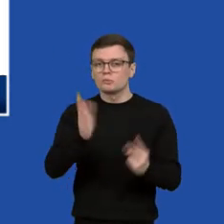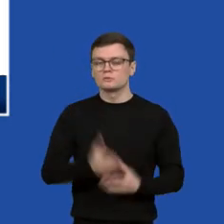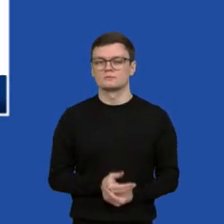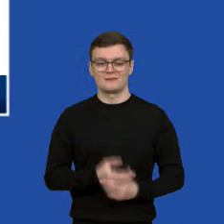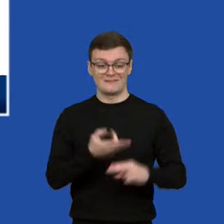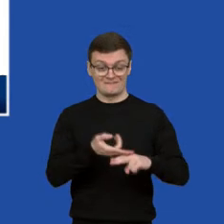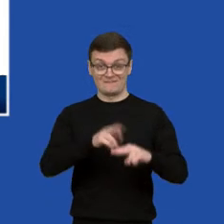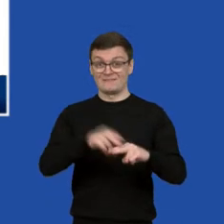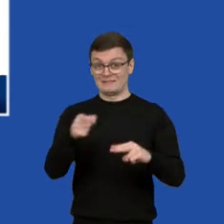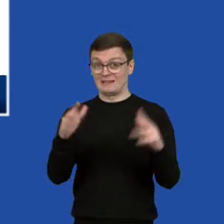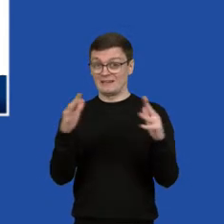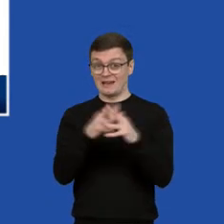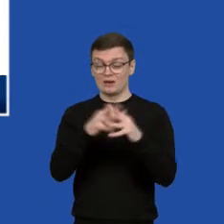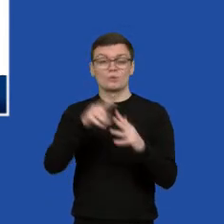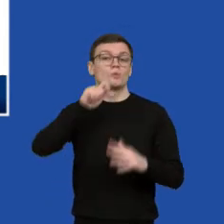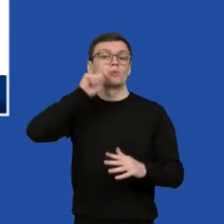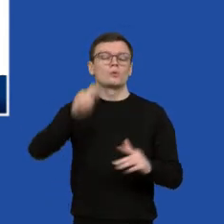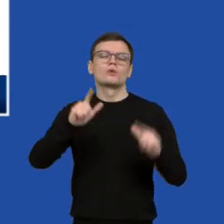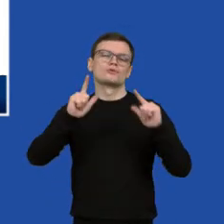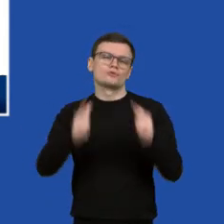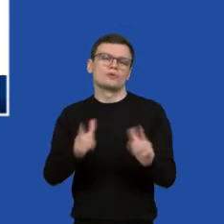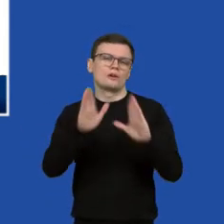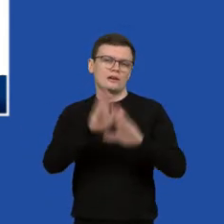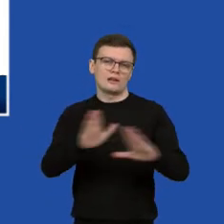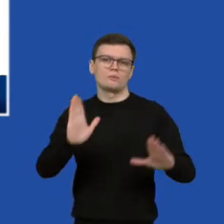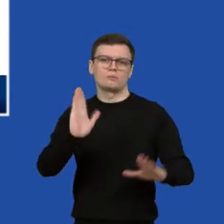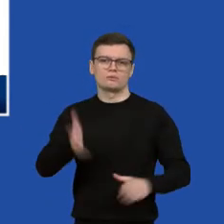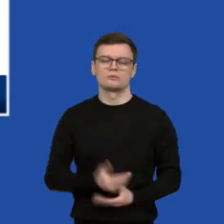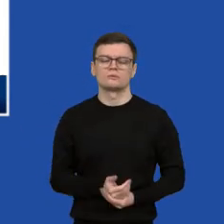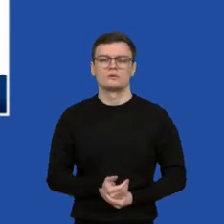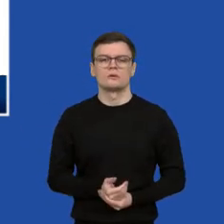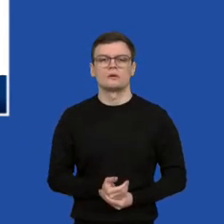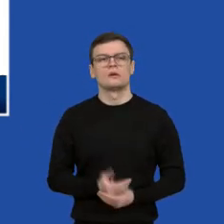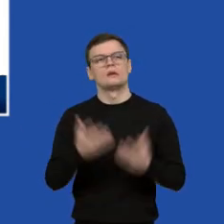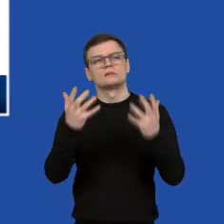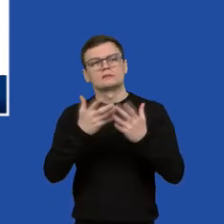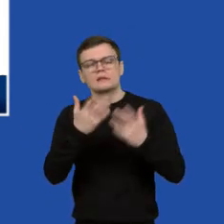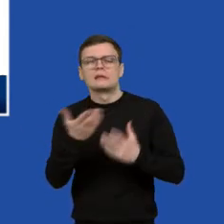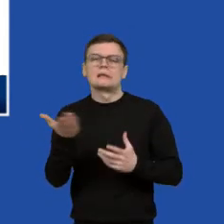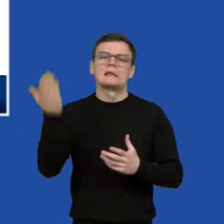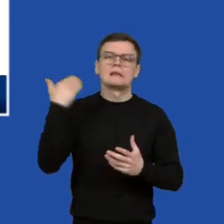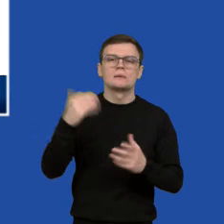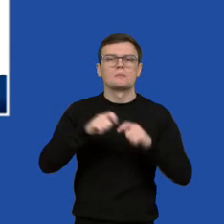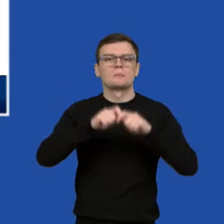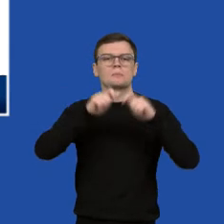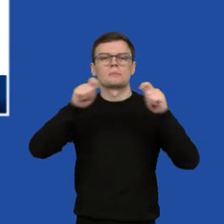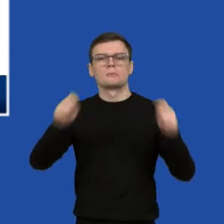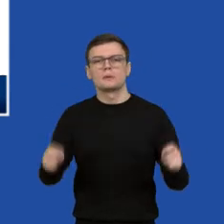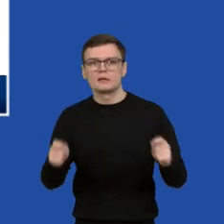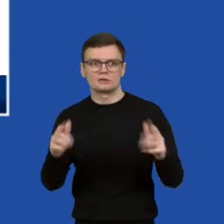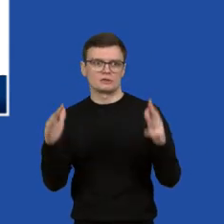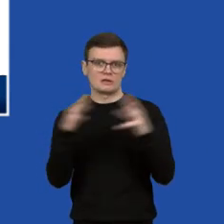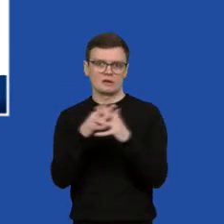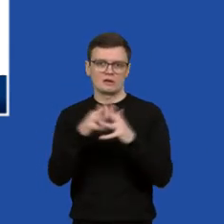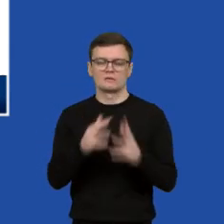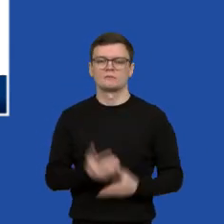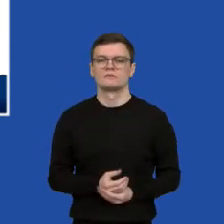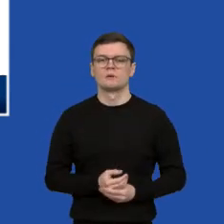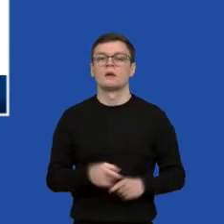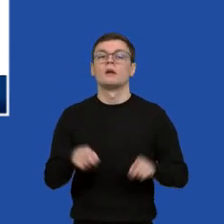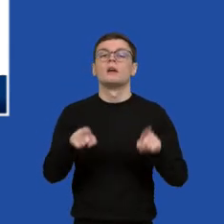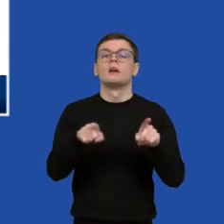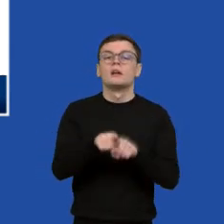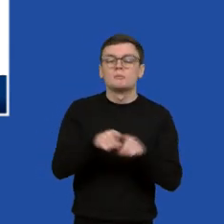karo Ukrainoje jisai bus tikrai lėtesnis negu prognozavimą prieš prasidedant invaziją. Taip pat infliacijos